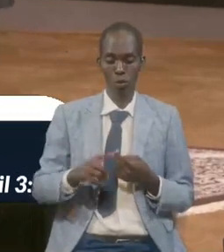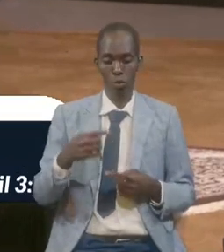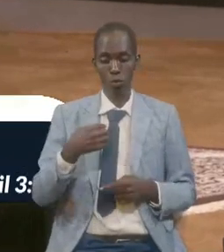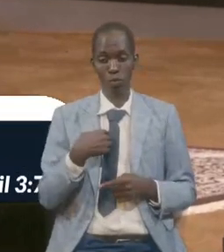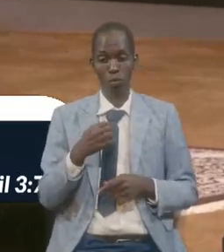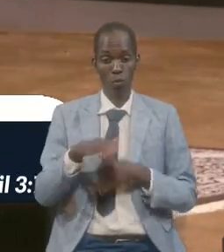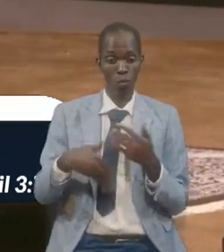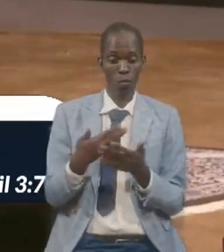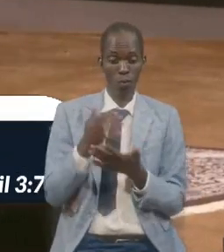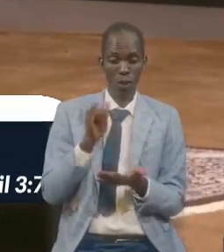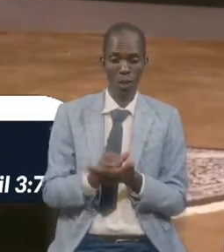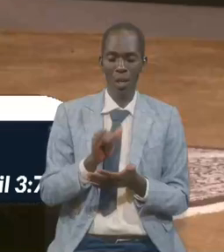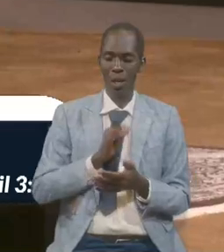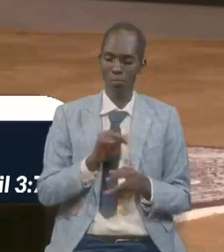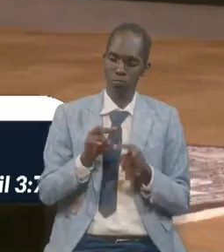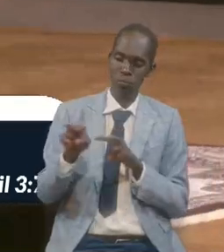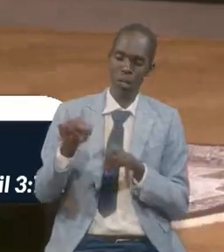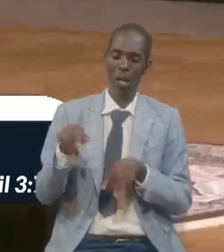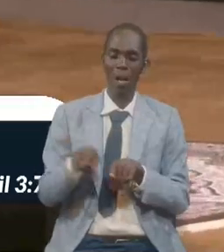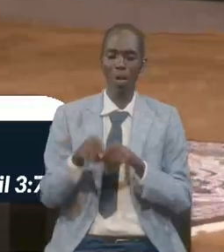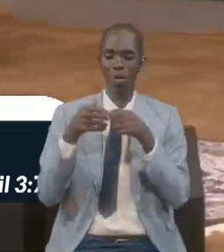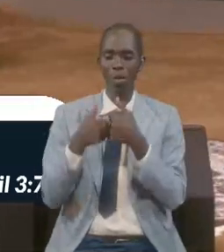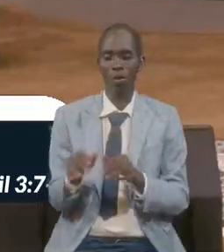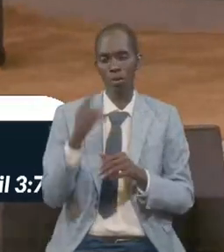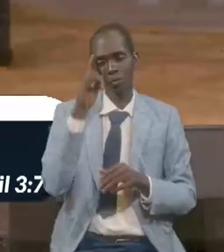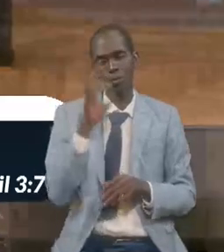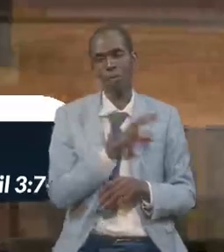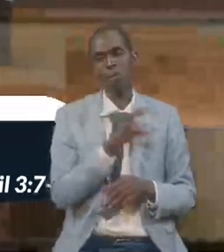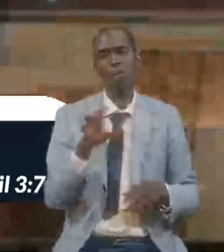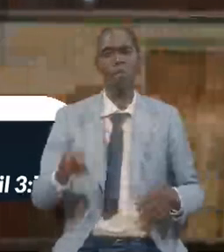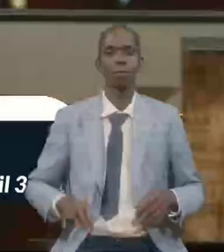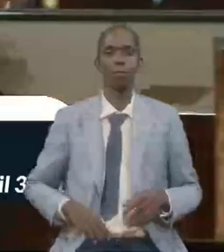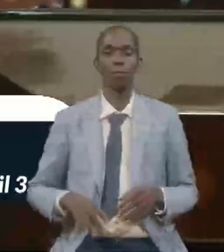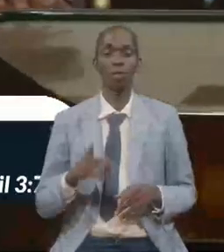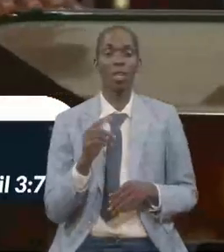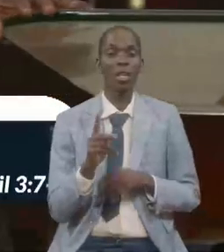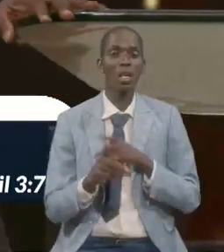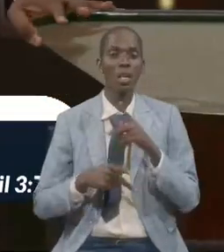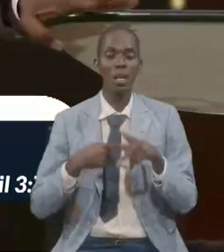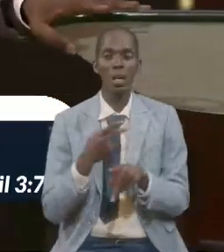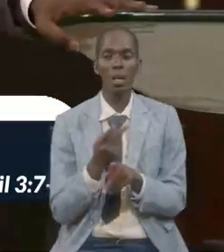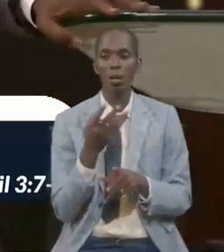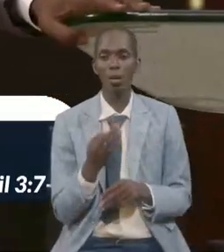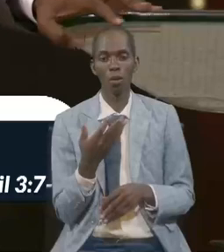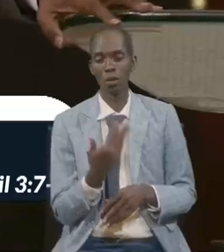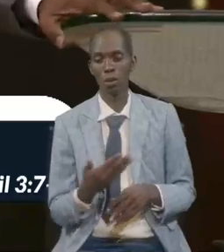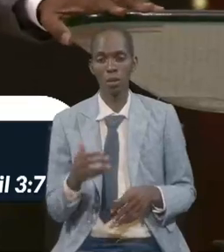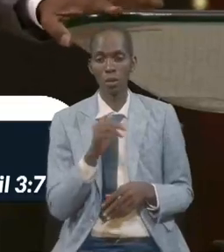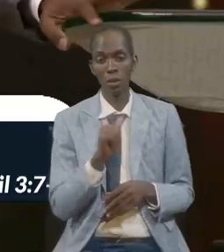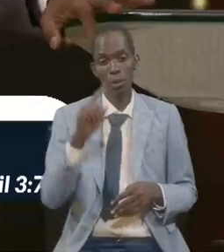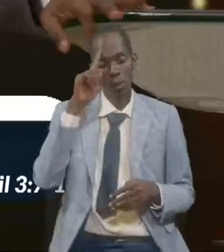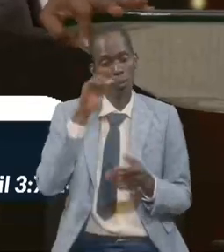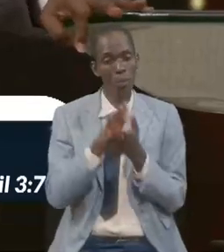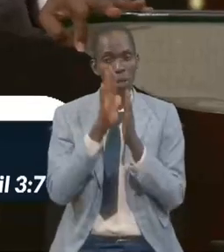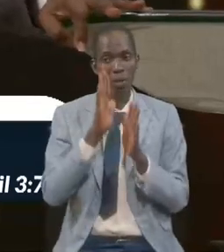Mais ces choses qui étaient pour moi des gains, je les ai regardées comme une perte à cause de Christ. Il y a des choses que le